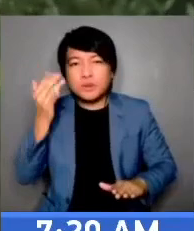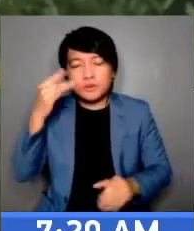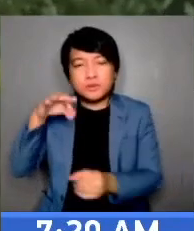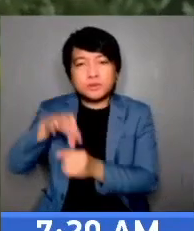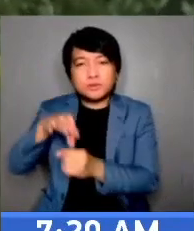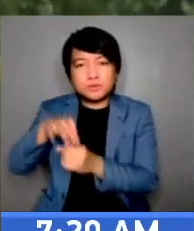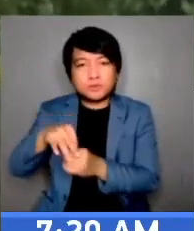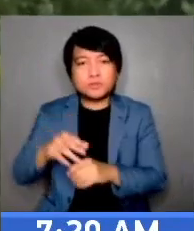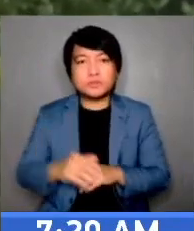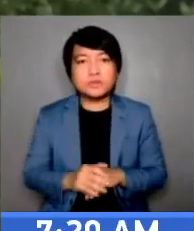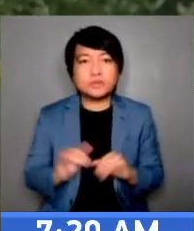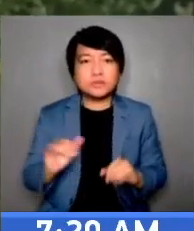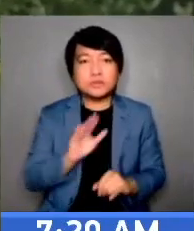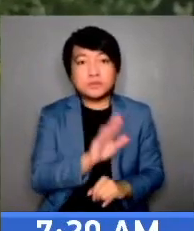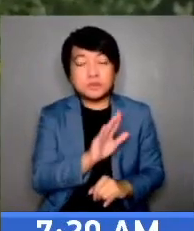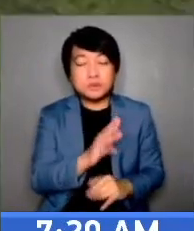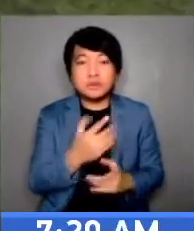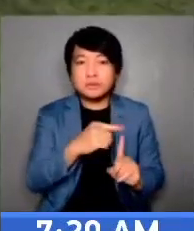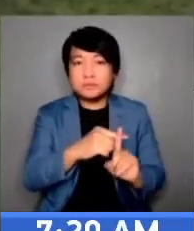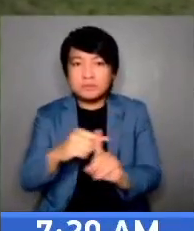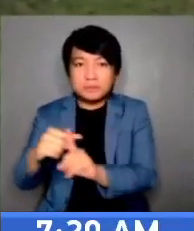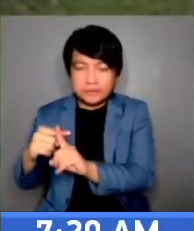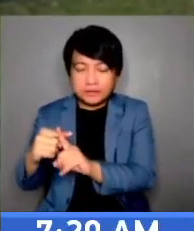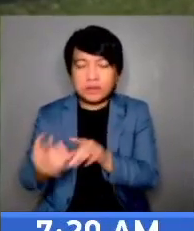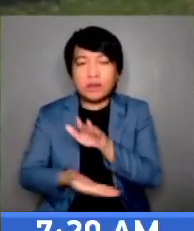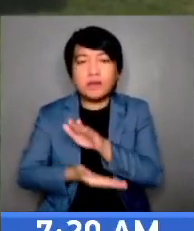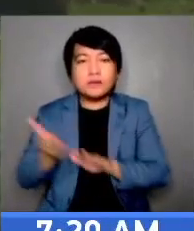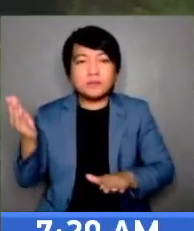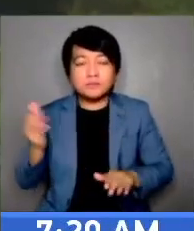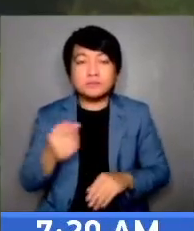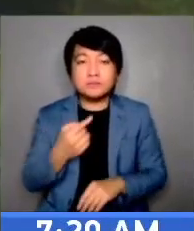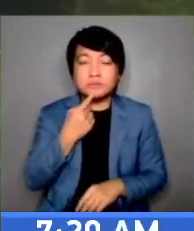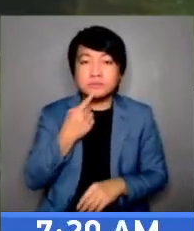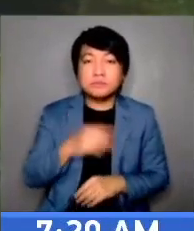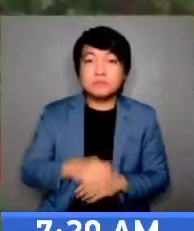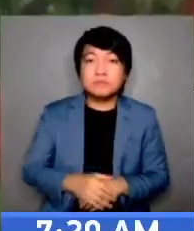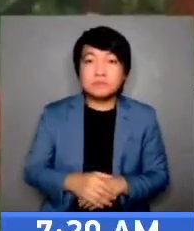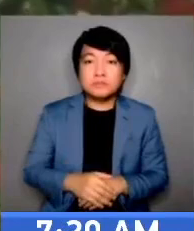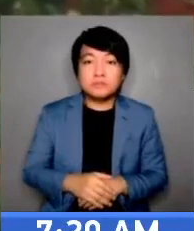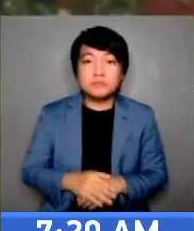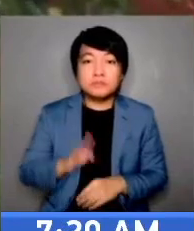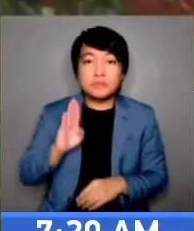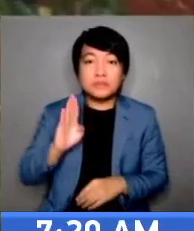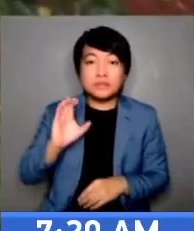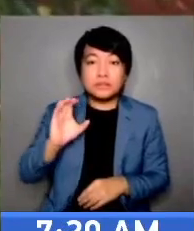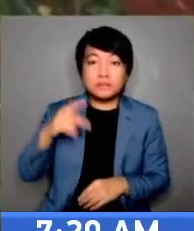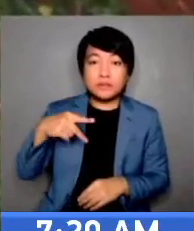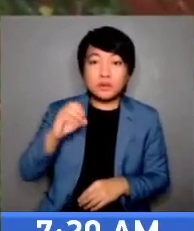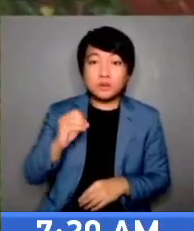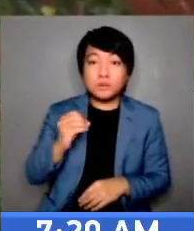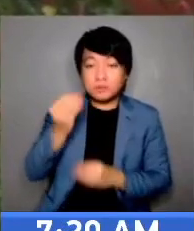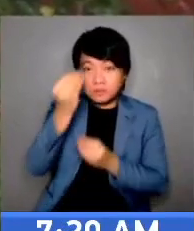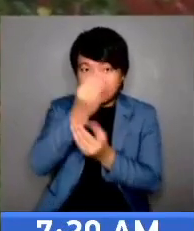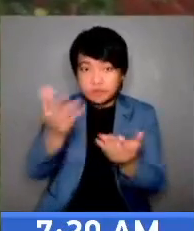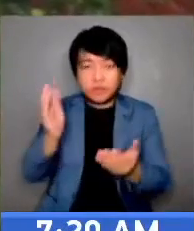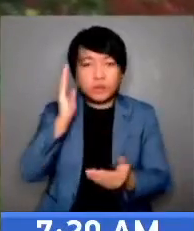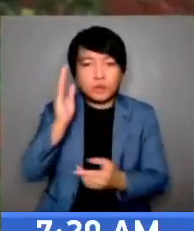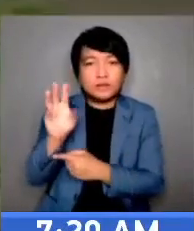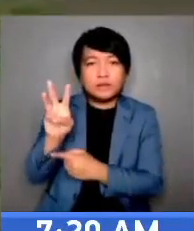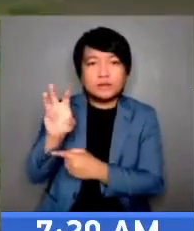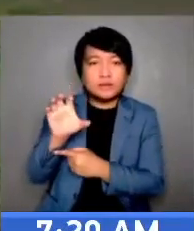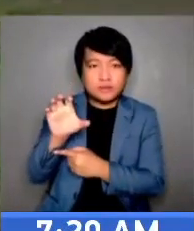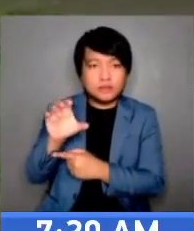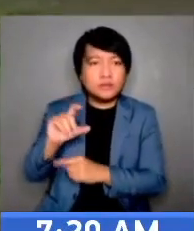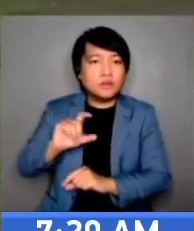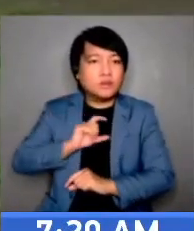kani-kanilang mga yumaong mahal sa buhay ayon sa bcpo Nakatakda silang magdeploy ng nasa 600 na pulis na ipakakalat sa iba't